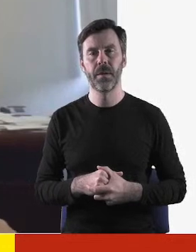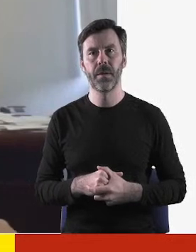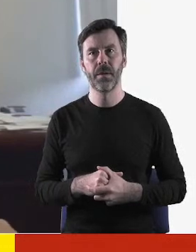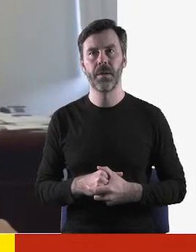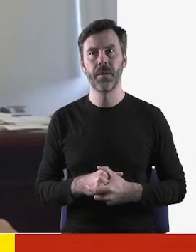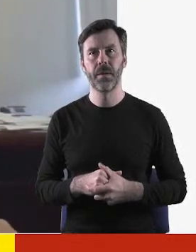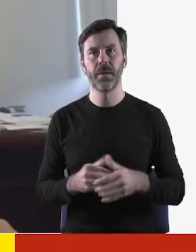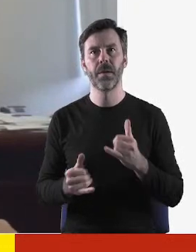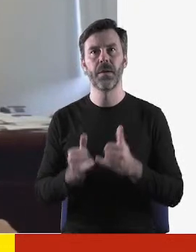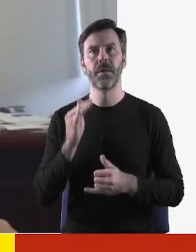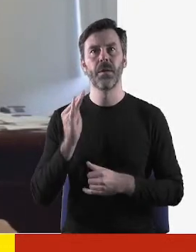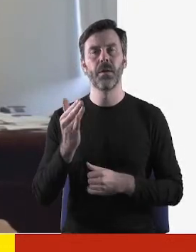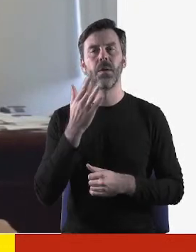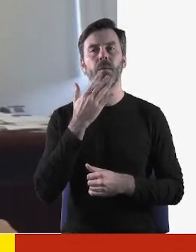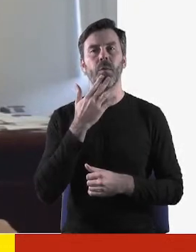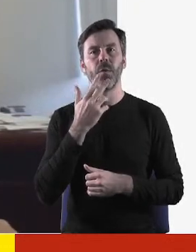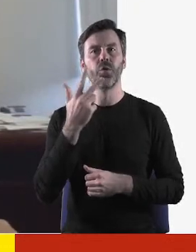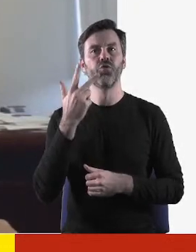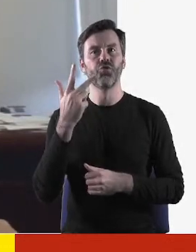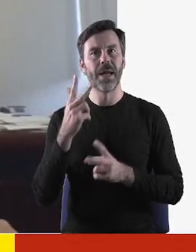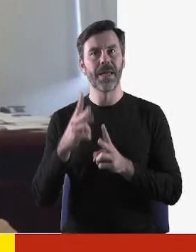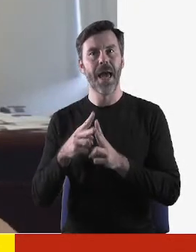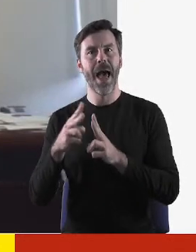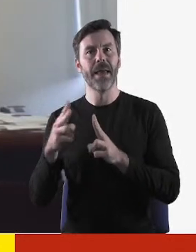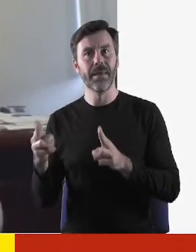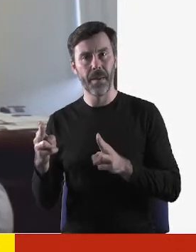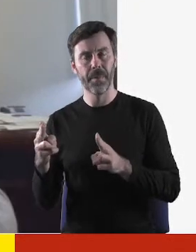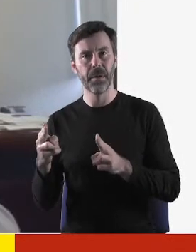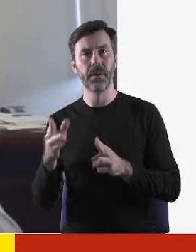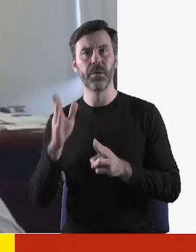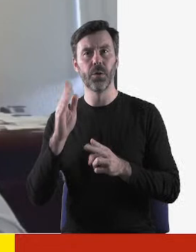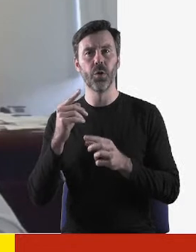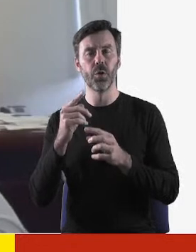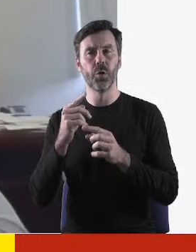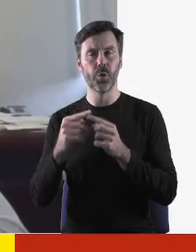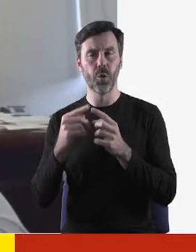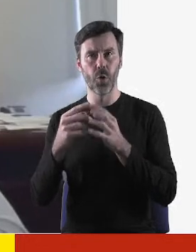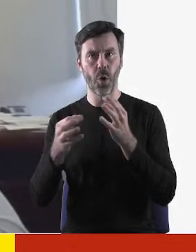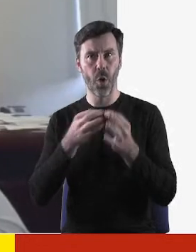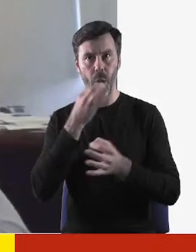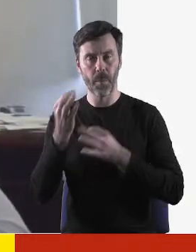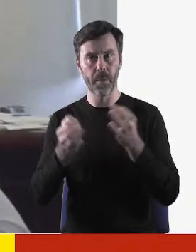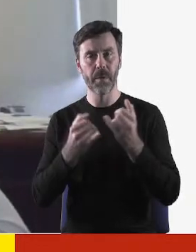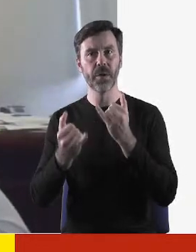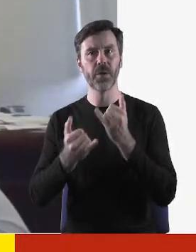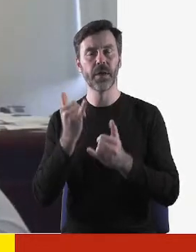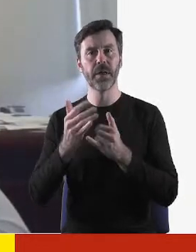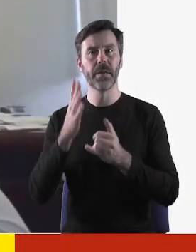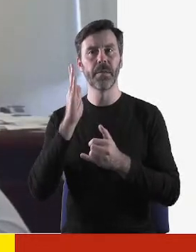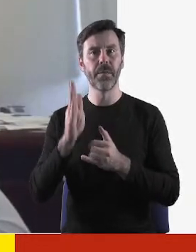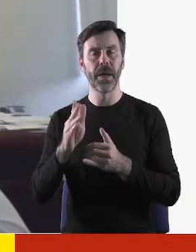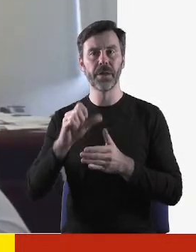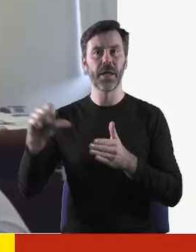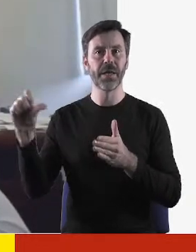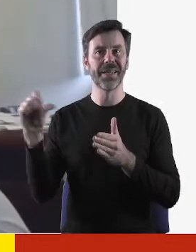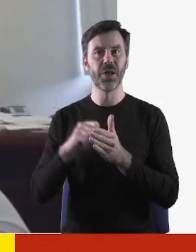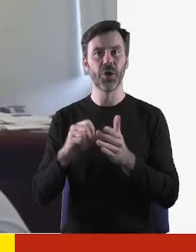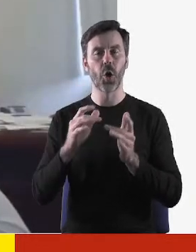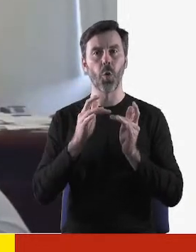na ten temat powiem, to w przypadku obłożenia powyżej 1000 łóżek planuje